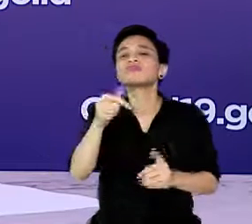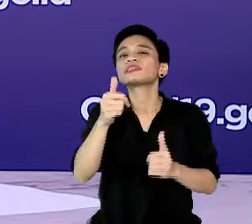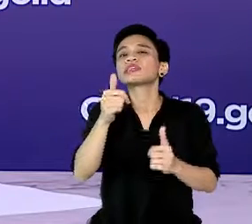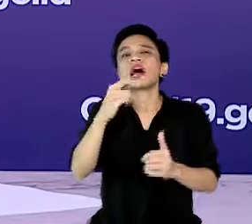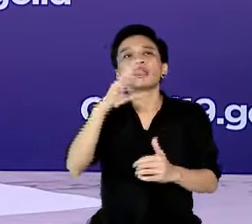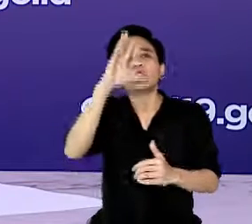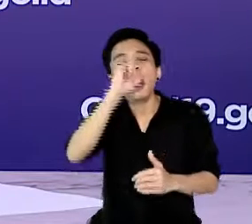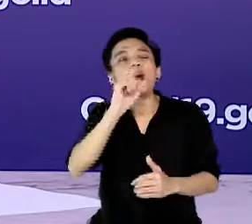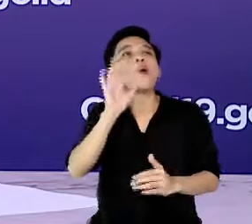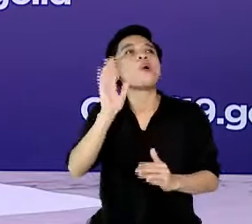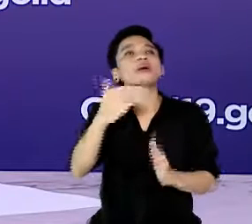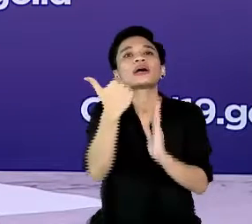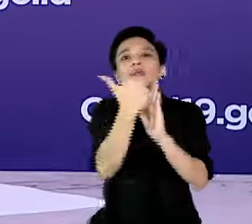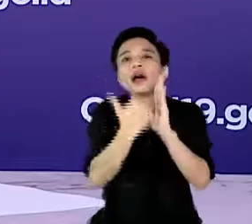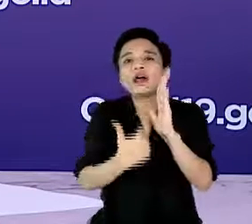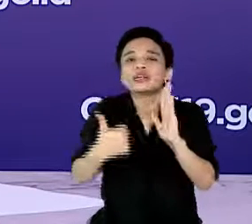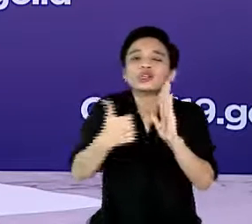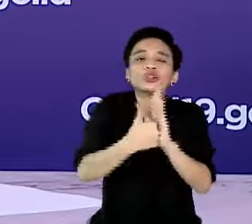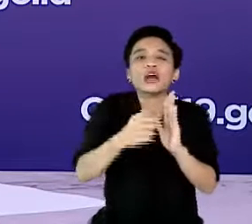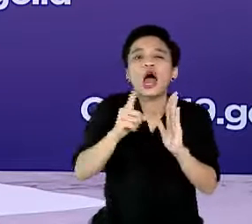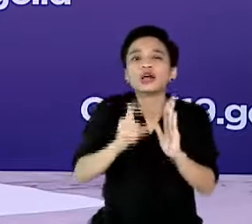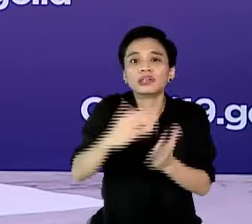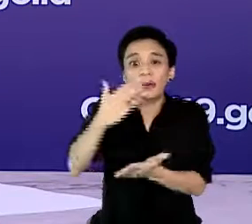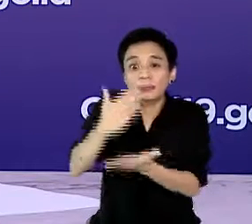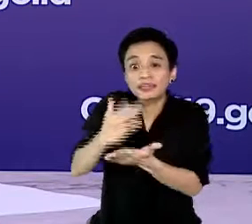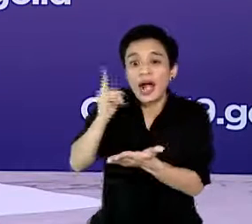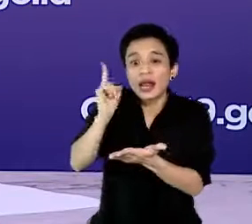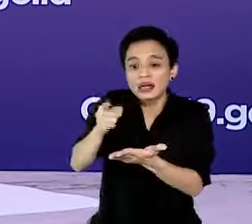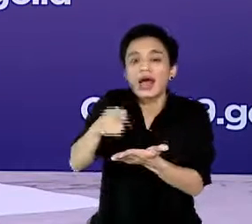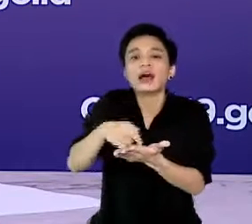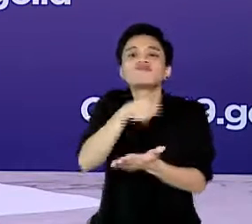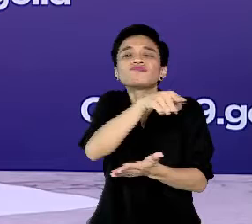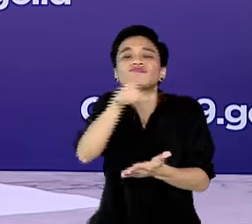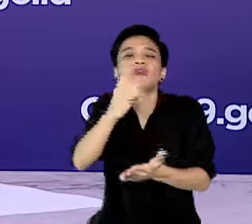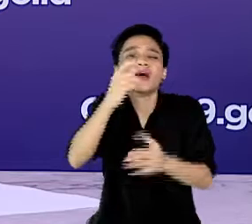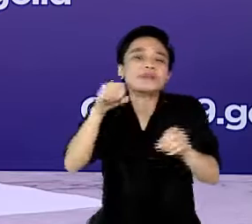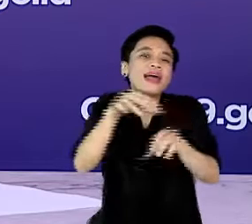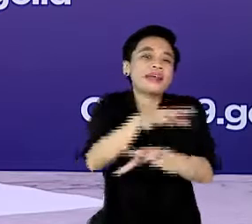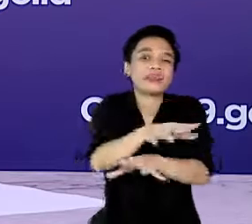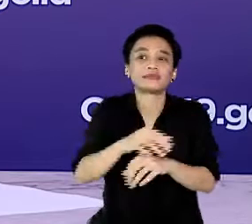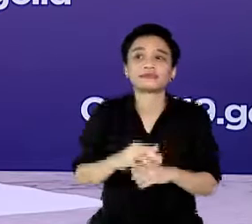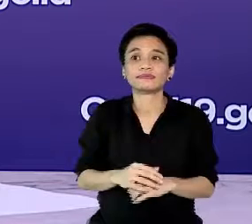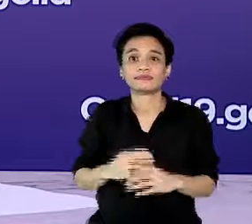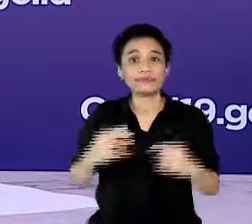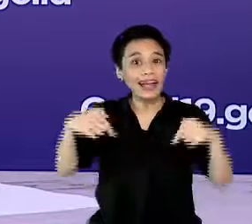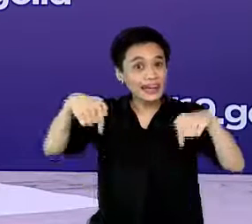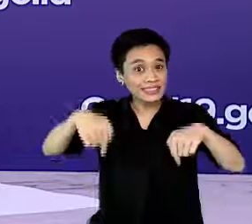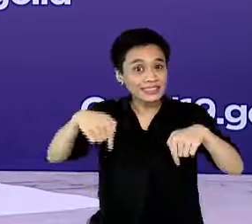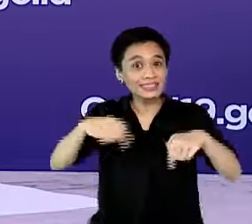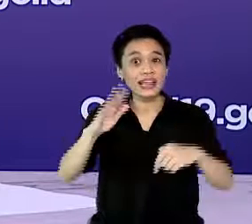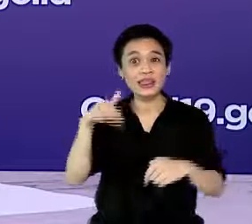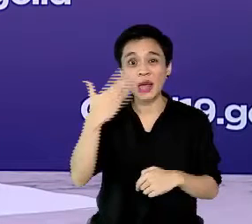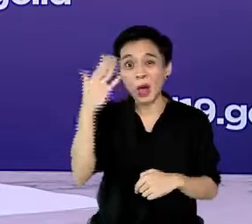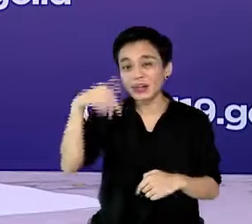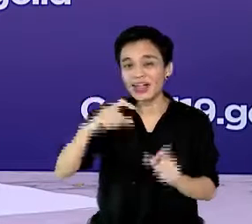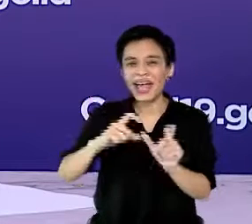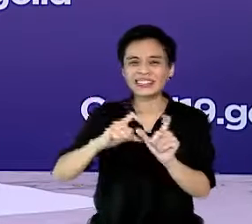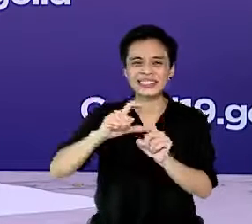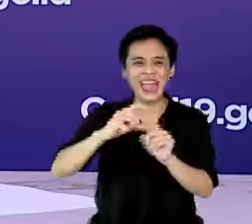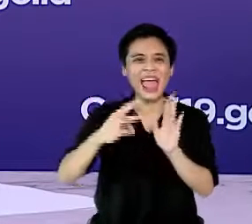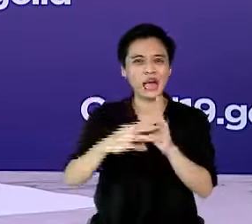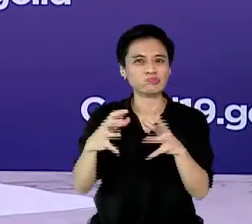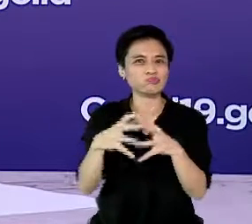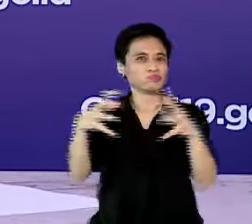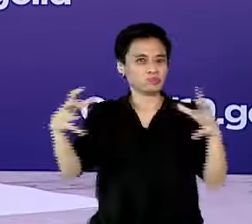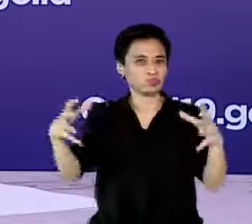diterapkan di tahun ini dan dengan sumber daya yang tentunya meningkat dibandingkan tahun lalu seharusnya